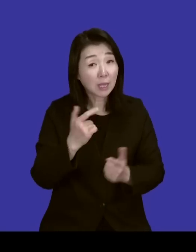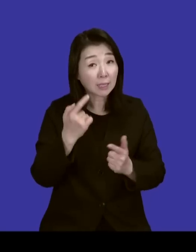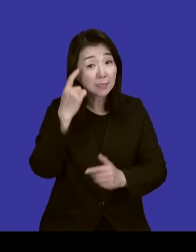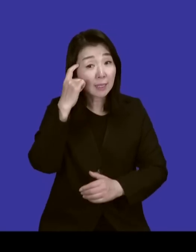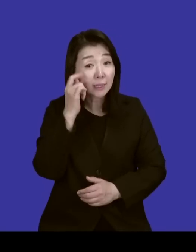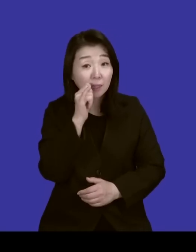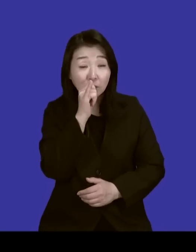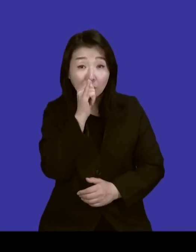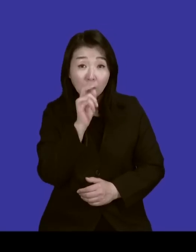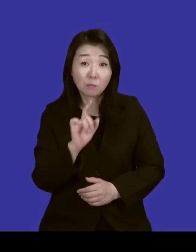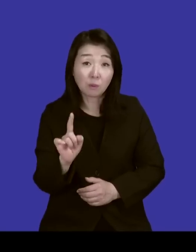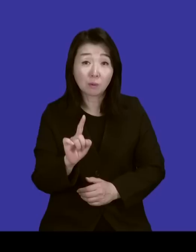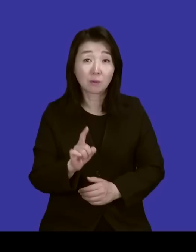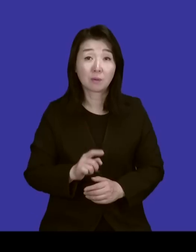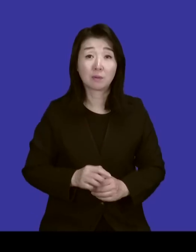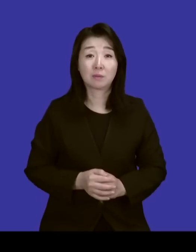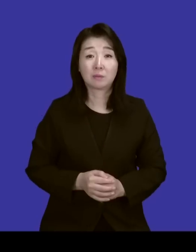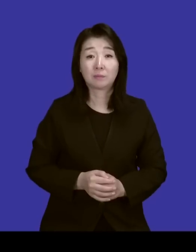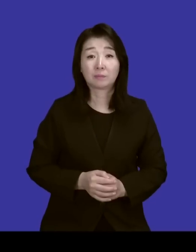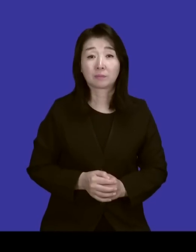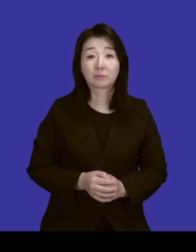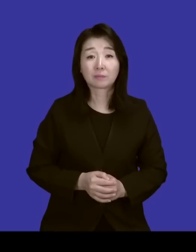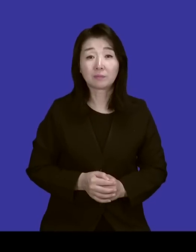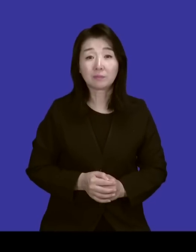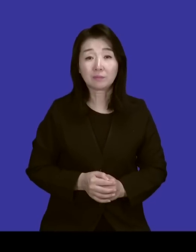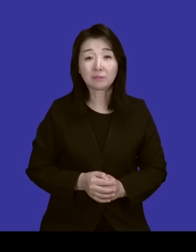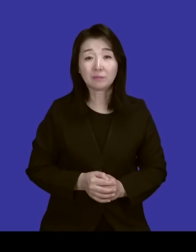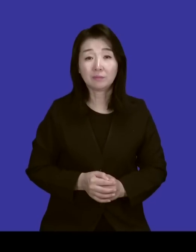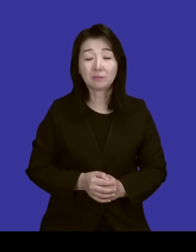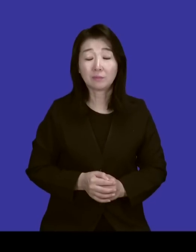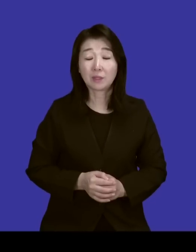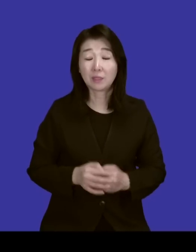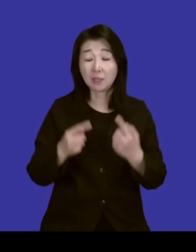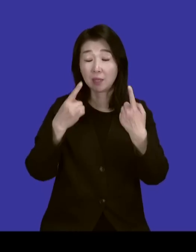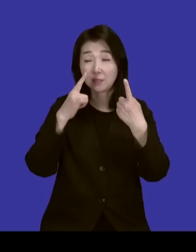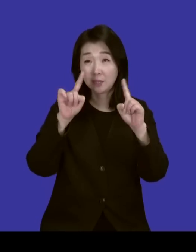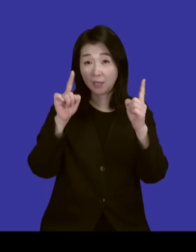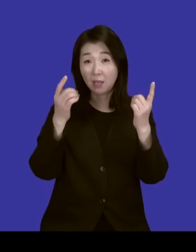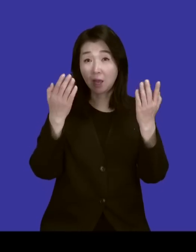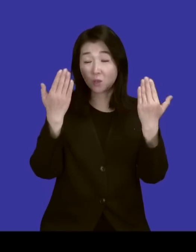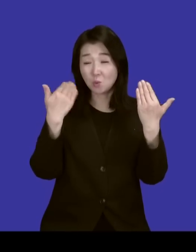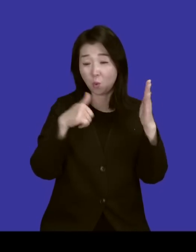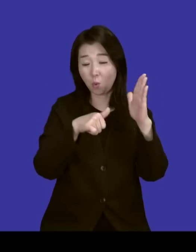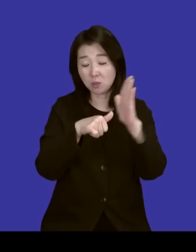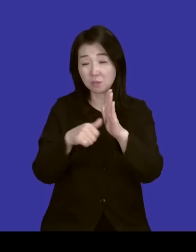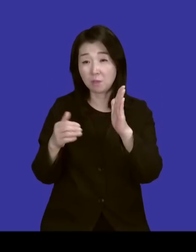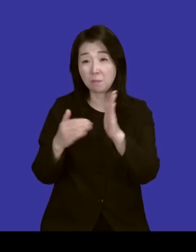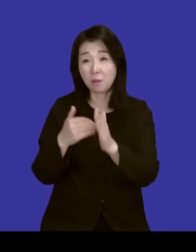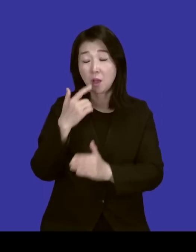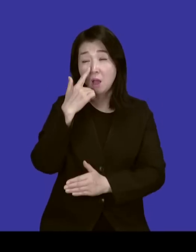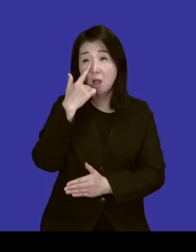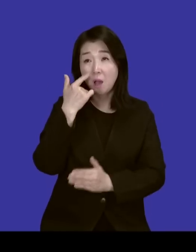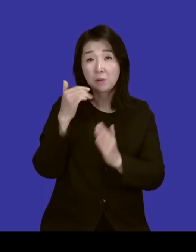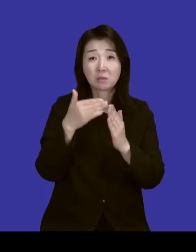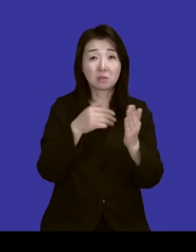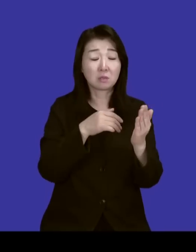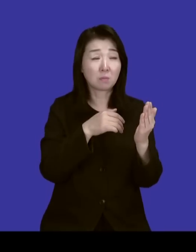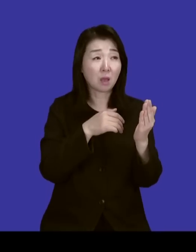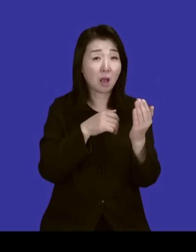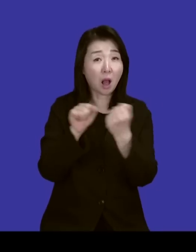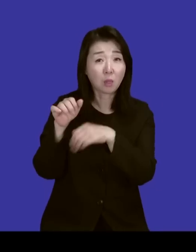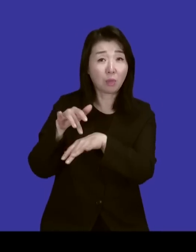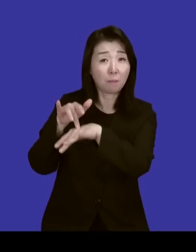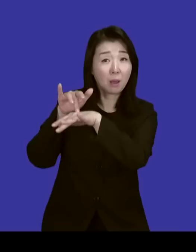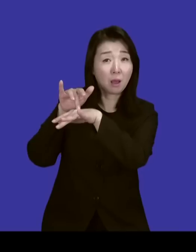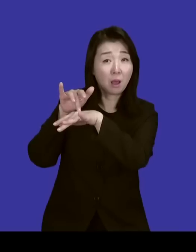뭐 제가 이제 대학 떨어지고. 실패하고 예. 아버님 행방불명이 되고 예. 그러니까